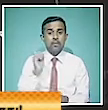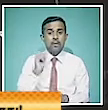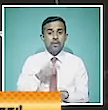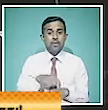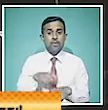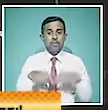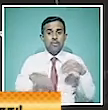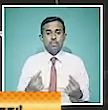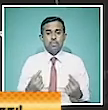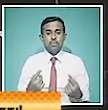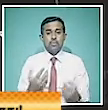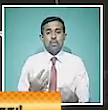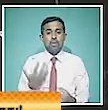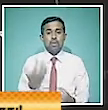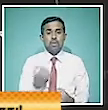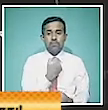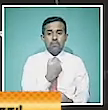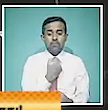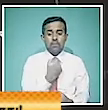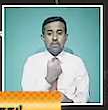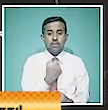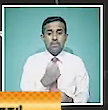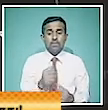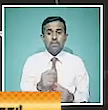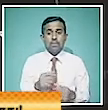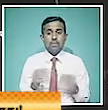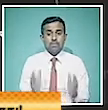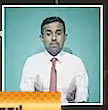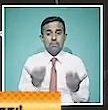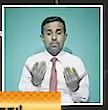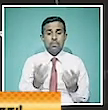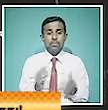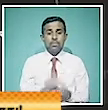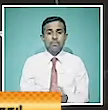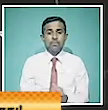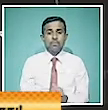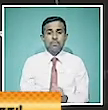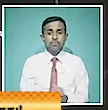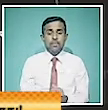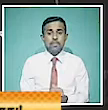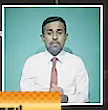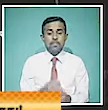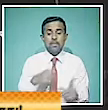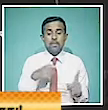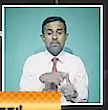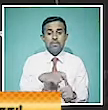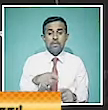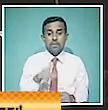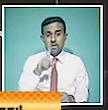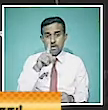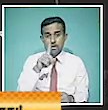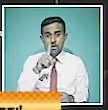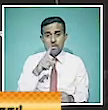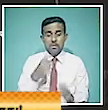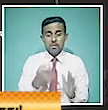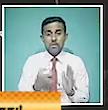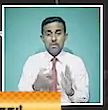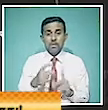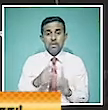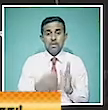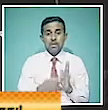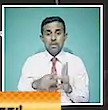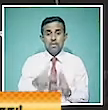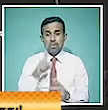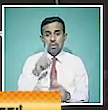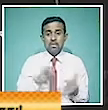காரணங்களுக்காகவும் பிரிக்கப்பட்டதனால் அந்த கல்முனையில் ஒரே ஒரு டிஆர் டிவிஷன் இன்று டிஎஸ் டிவிஷனாக இருக்கிறது. சாய்ந்தமருதுக்கும் ஒரு டிஎஸ்